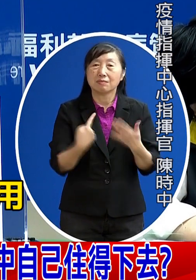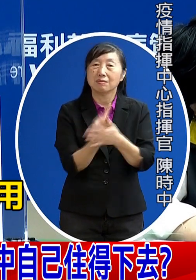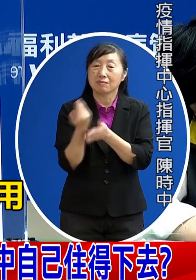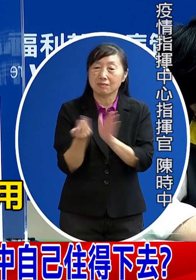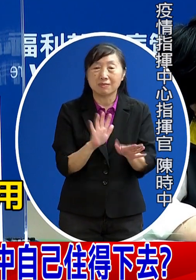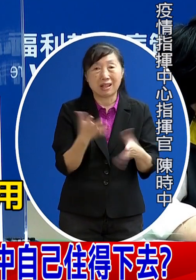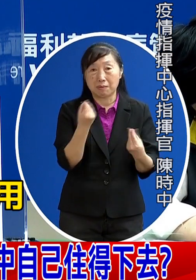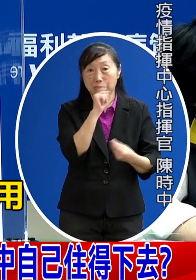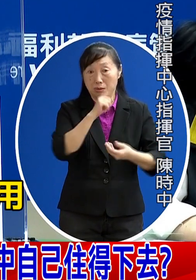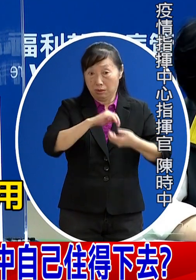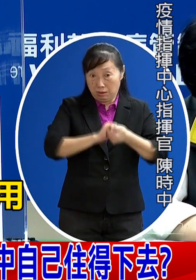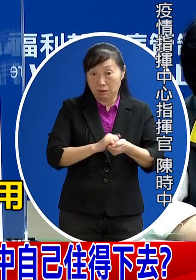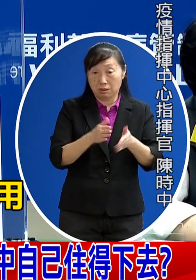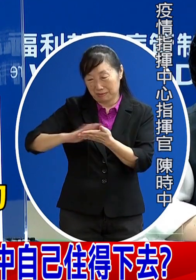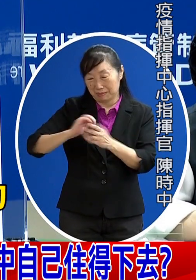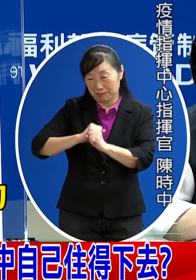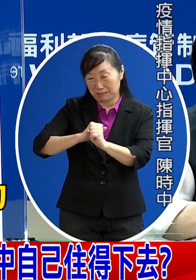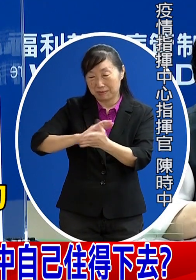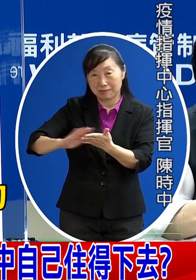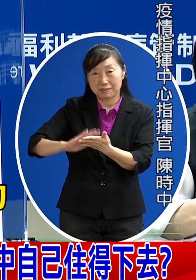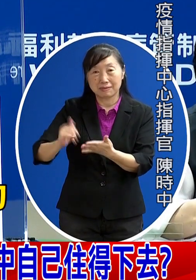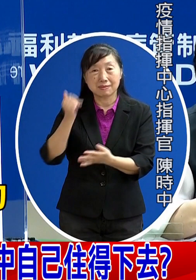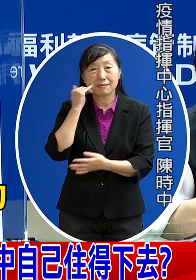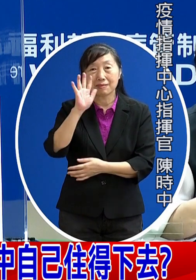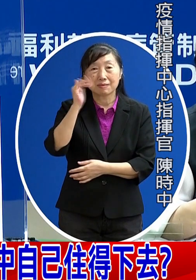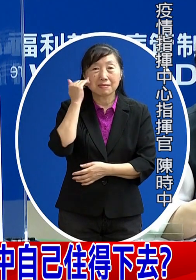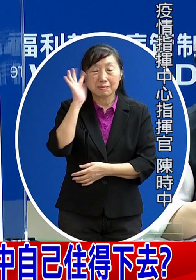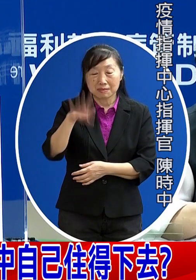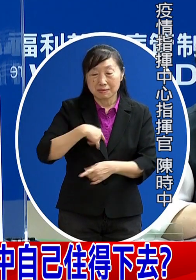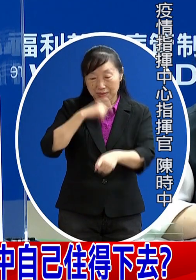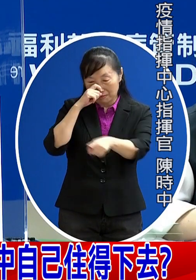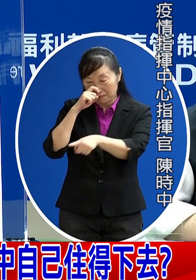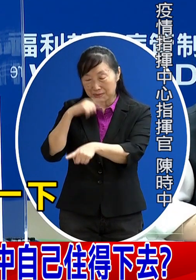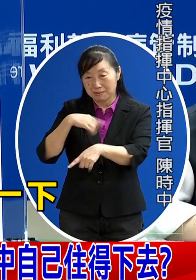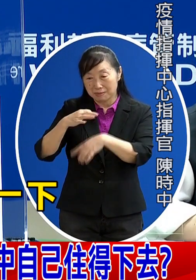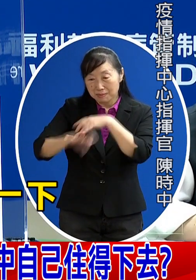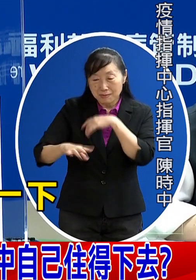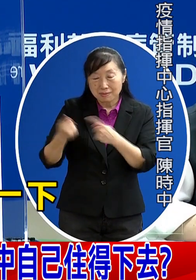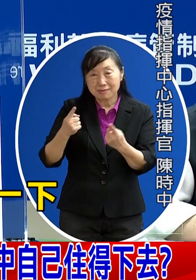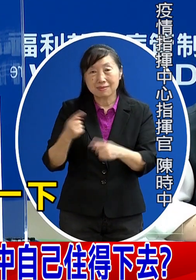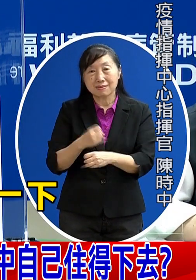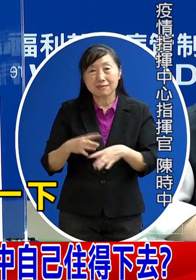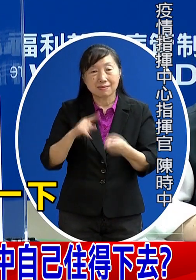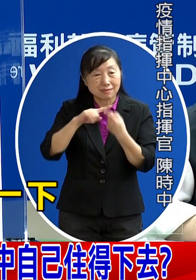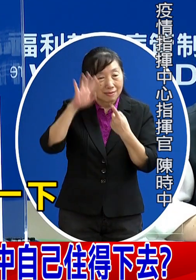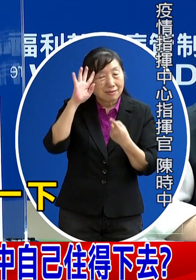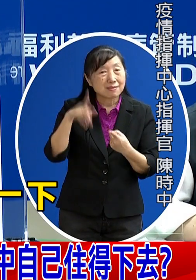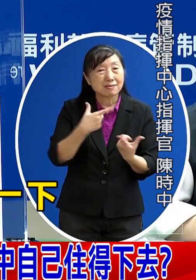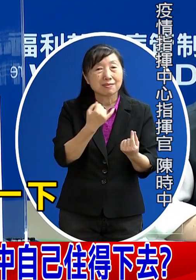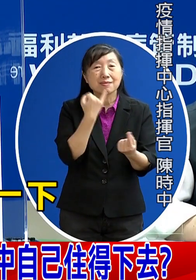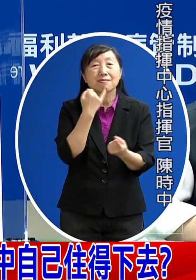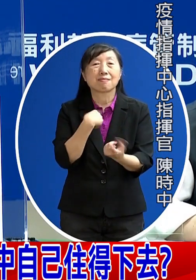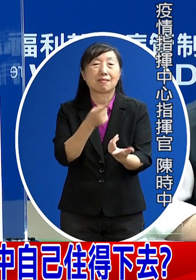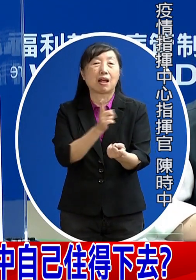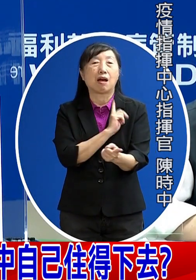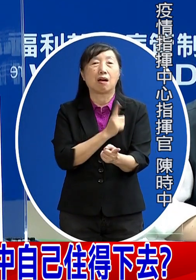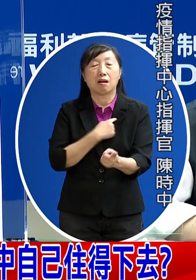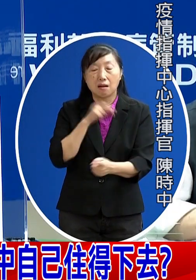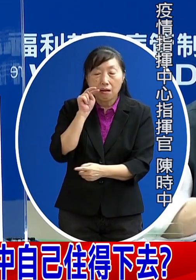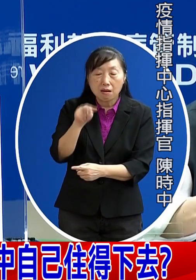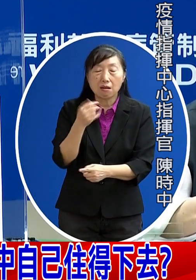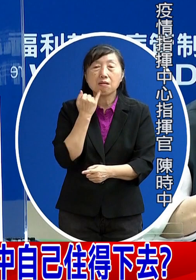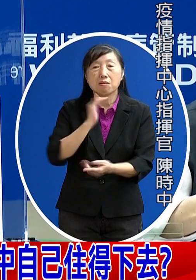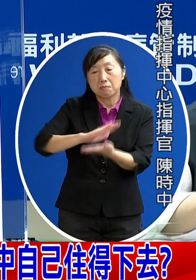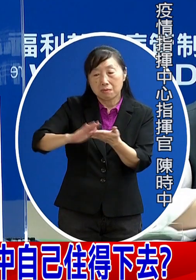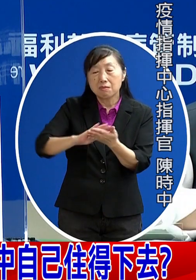不是规定一定要这样子用，有些地方没有清扫好，我们很抱歉，不过也可以自己稍微清扫一下。我想